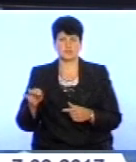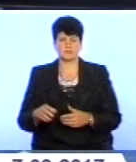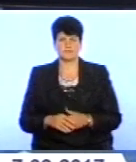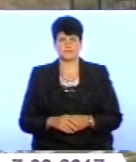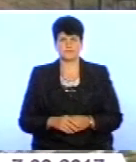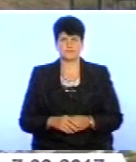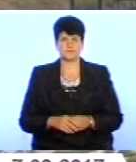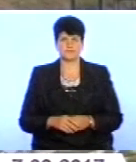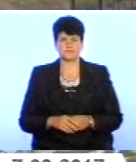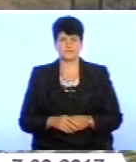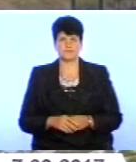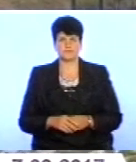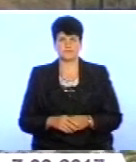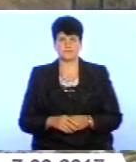Буденчука.